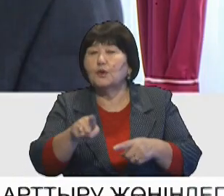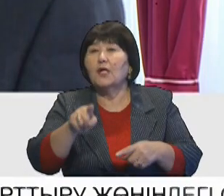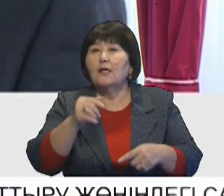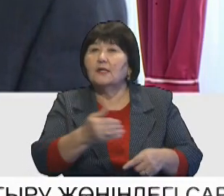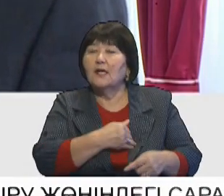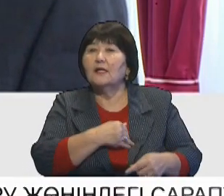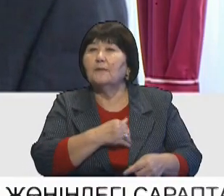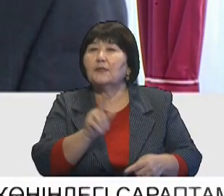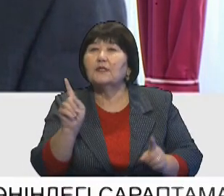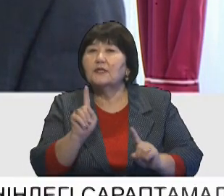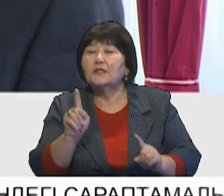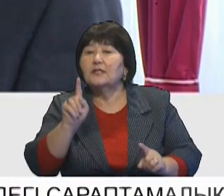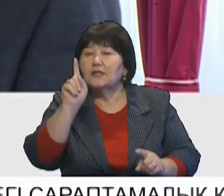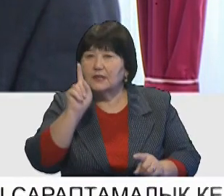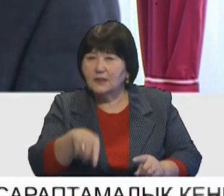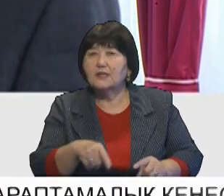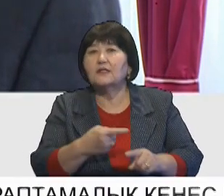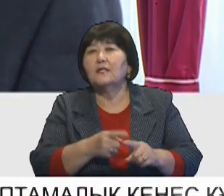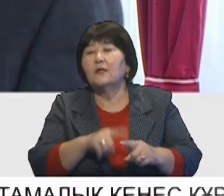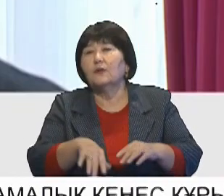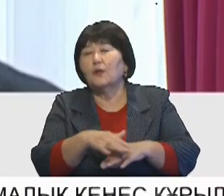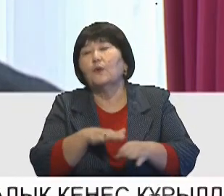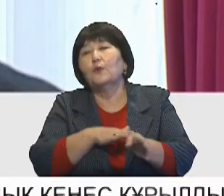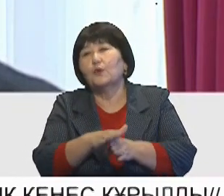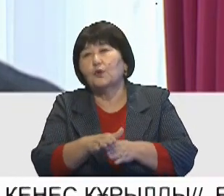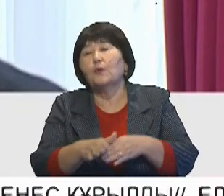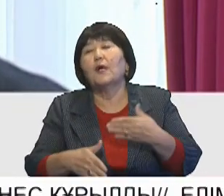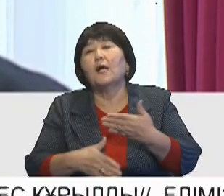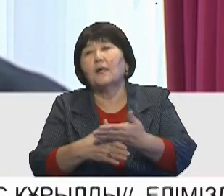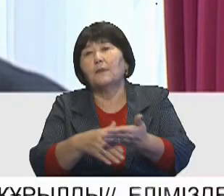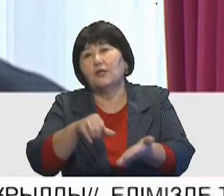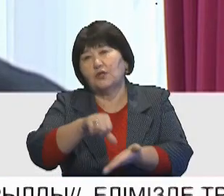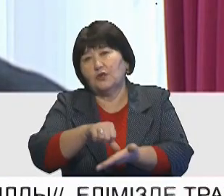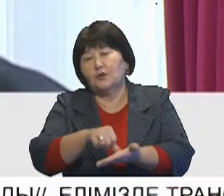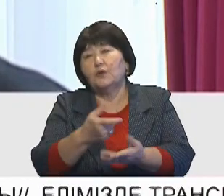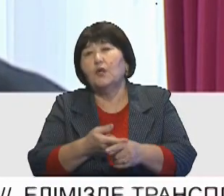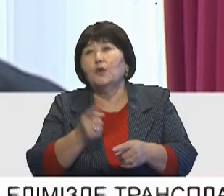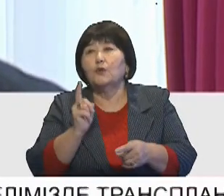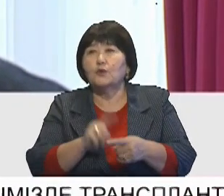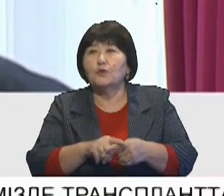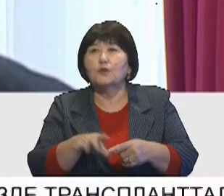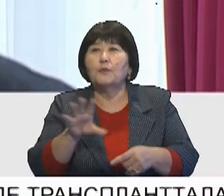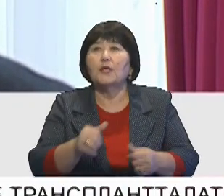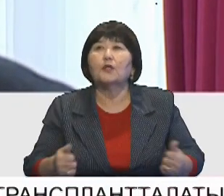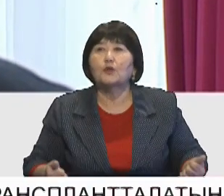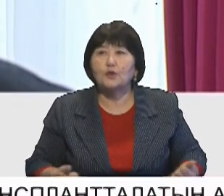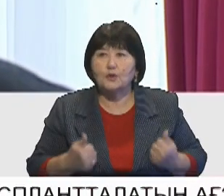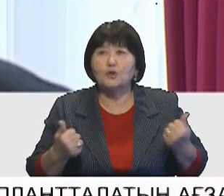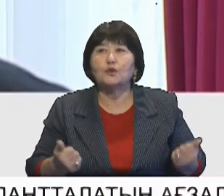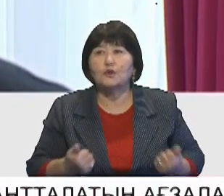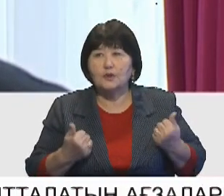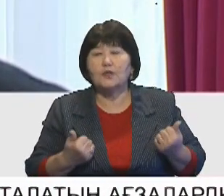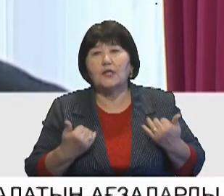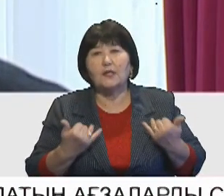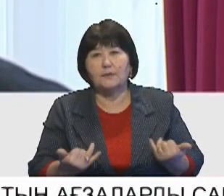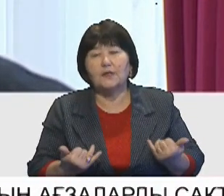тілегін халықтың орындауға, ықпал жасауға, соған бар күш